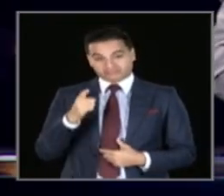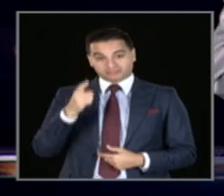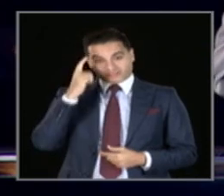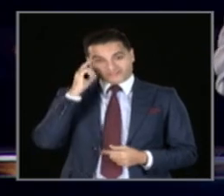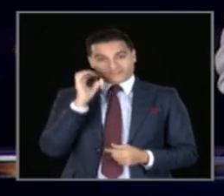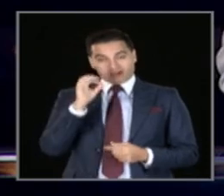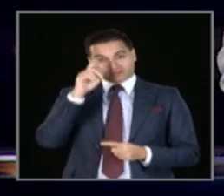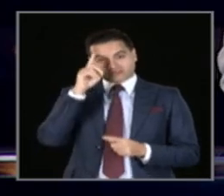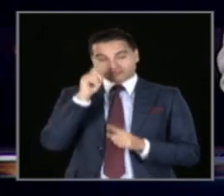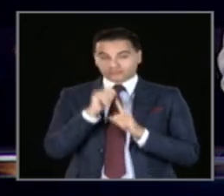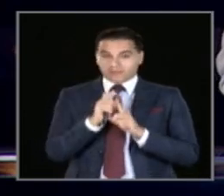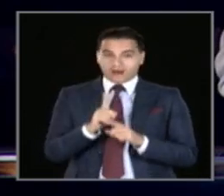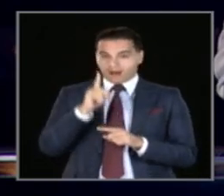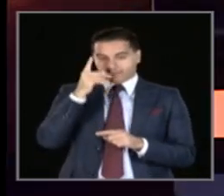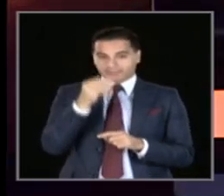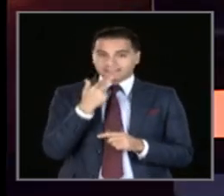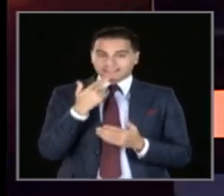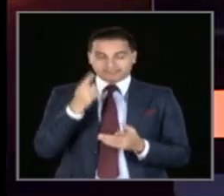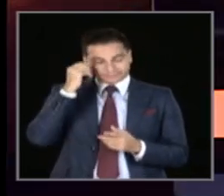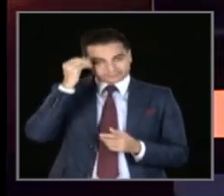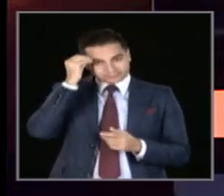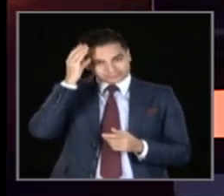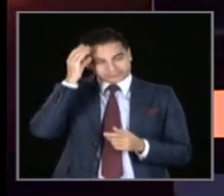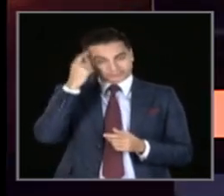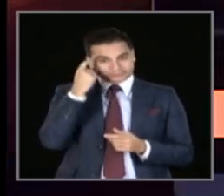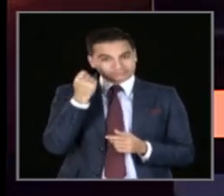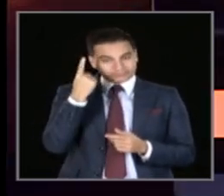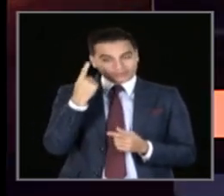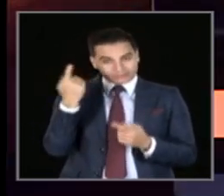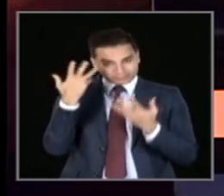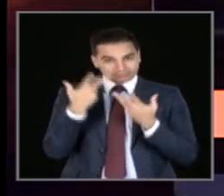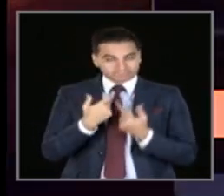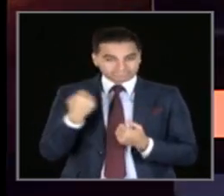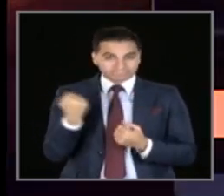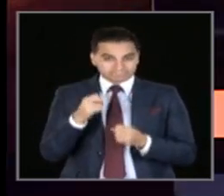فعلا يعني موهبة من عند ربنا. الحمد لله. بالظبط كده فعلا، يعني الحمد لله ما شاء الله.